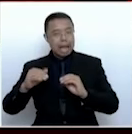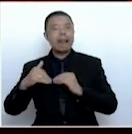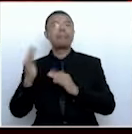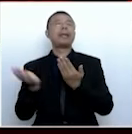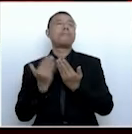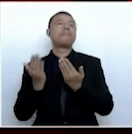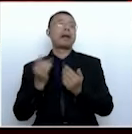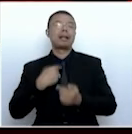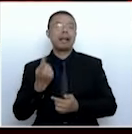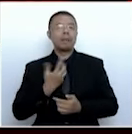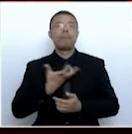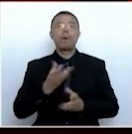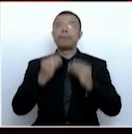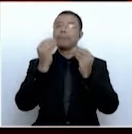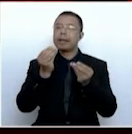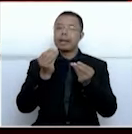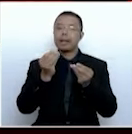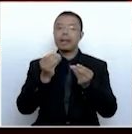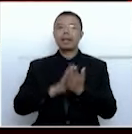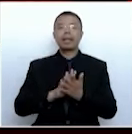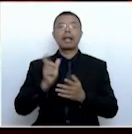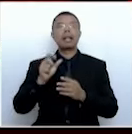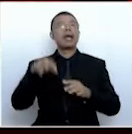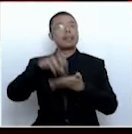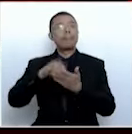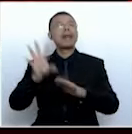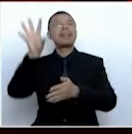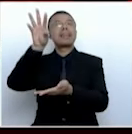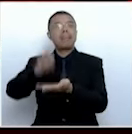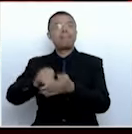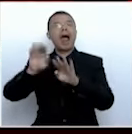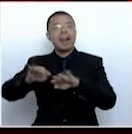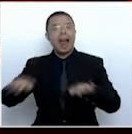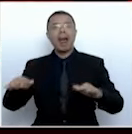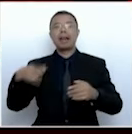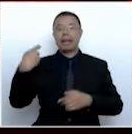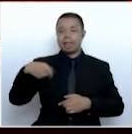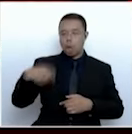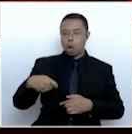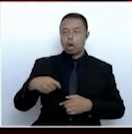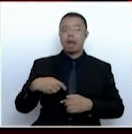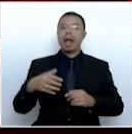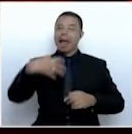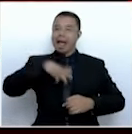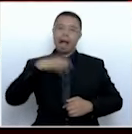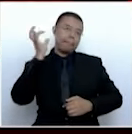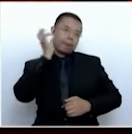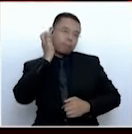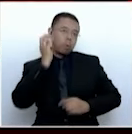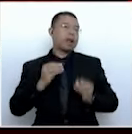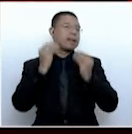mudah, kami juga akan menyediakan daycare di pusat perkantoran. Kami juga menjamin hak-hak perempuan